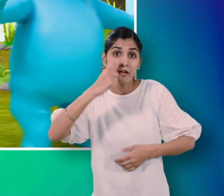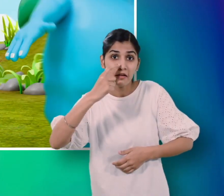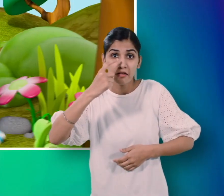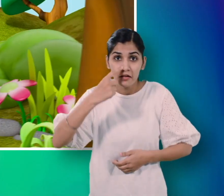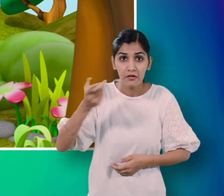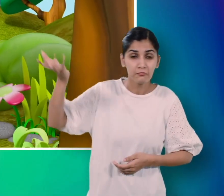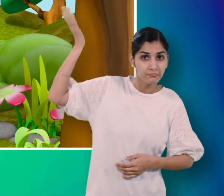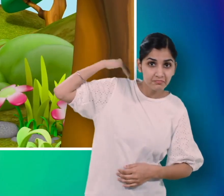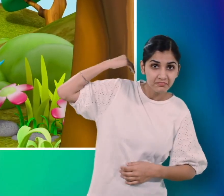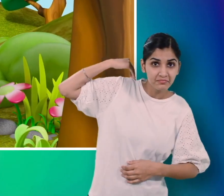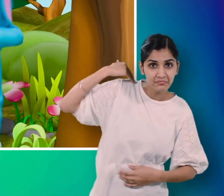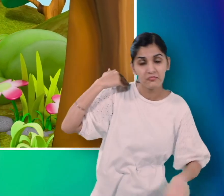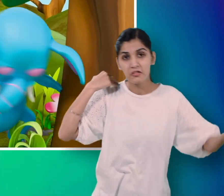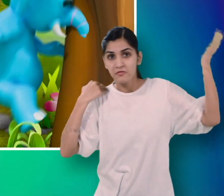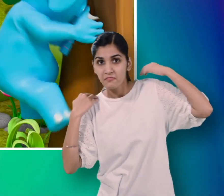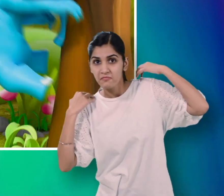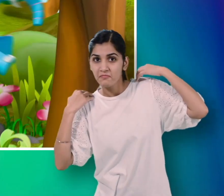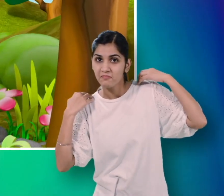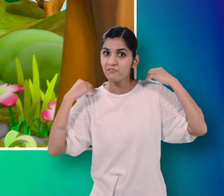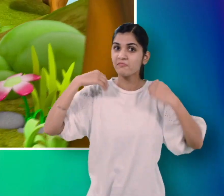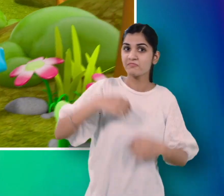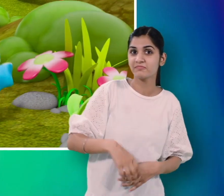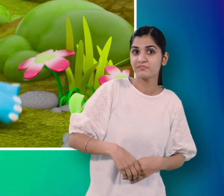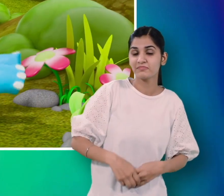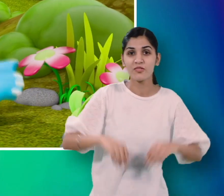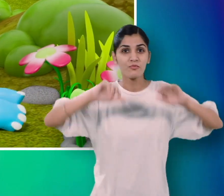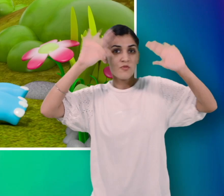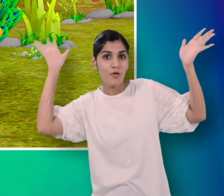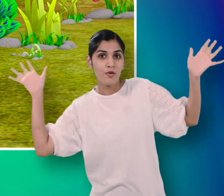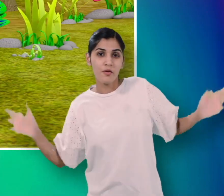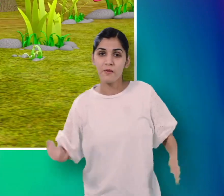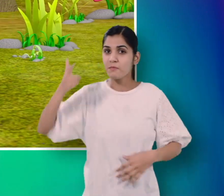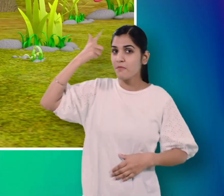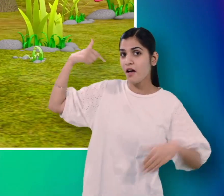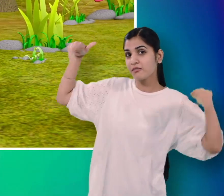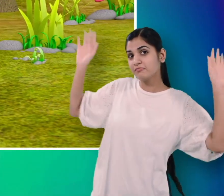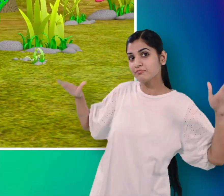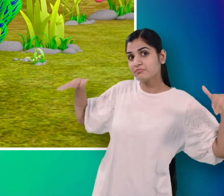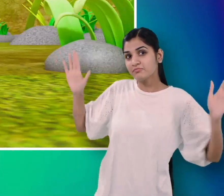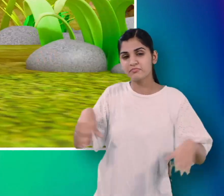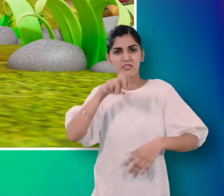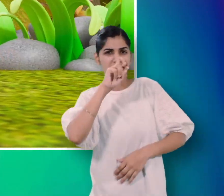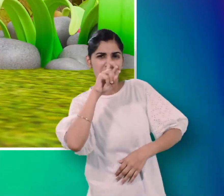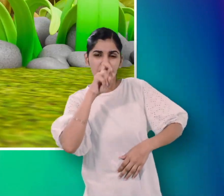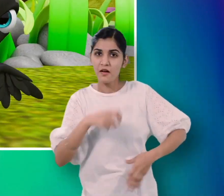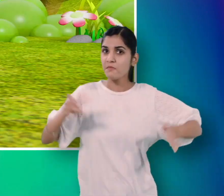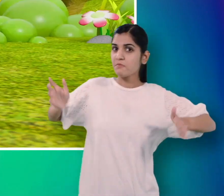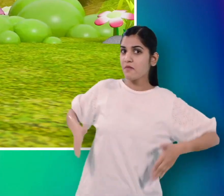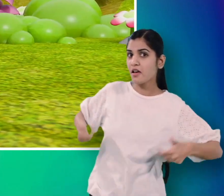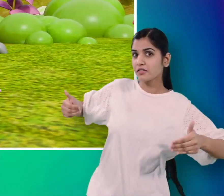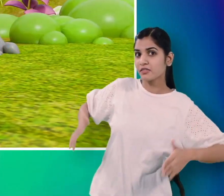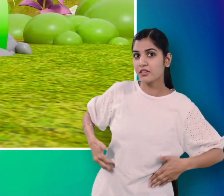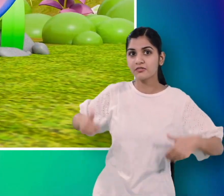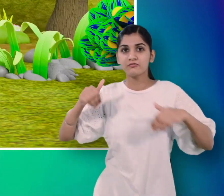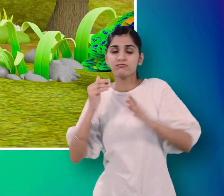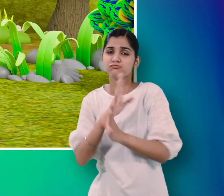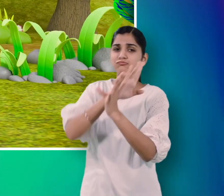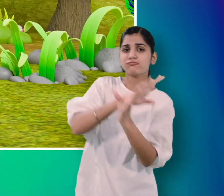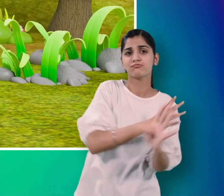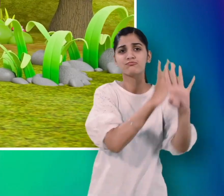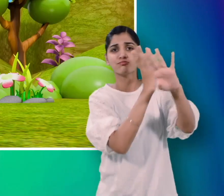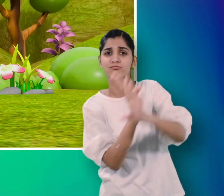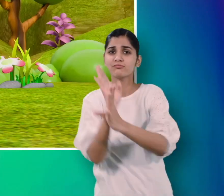थे सिधा दिल ली जाओंगा तेरी दुल्हनिया लाऊंगा मोर भी आया, कवा भी आया छोहा भी आया,